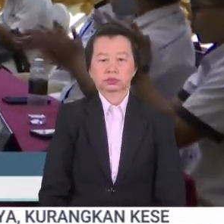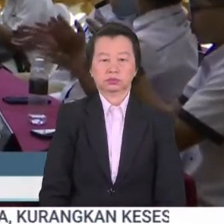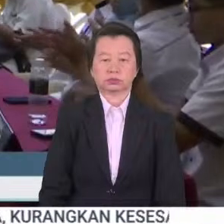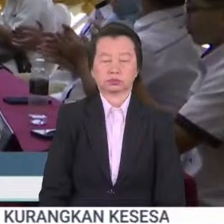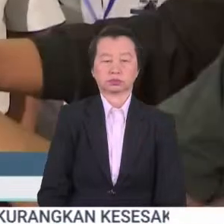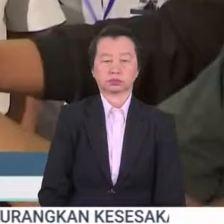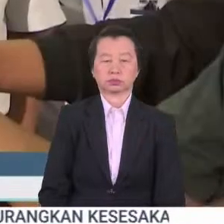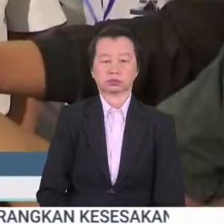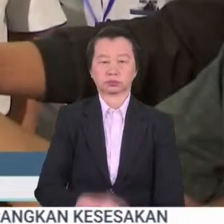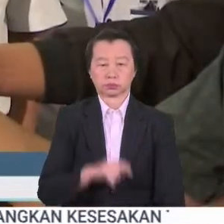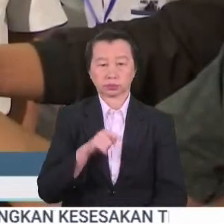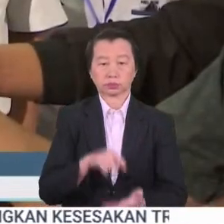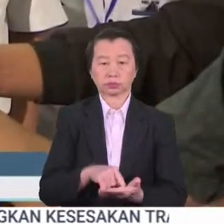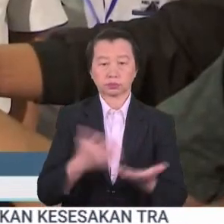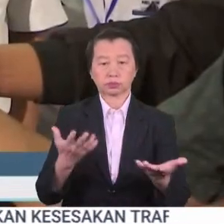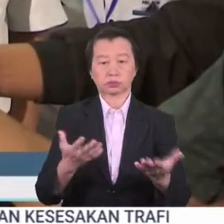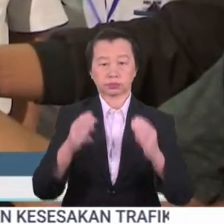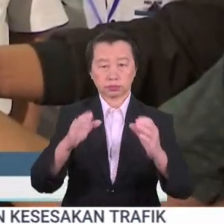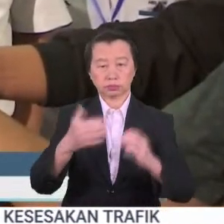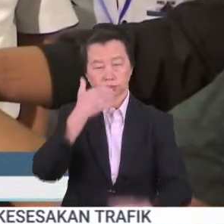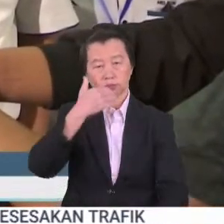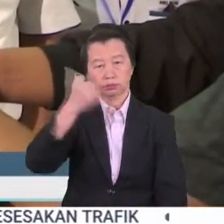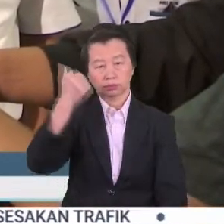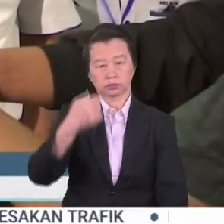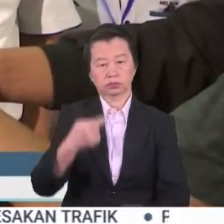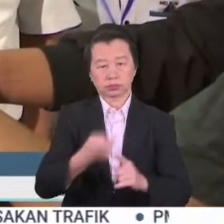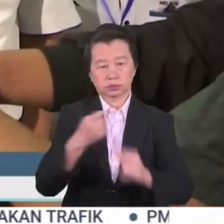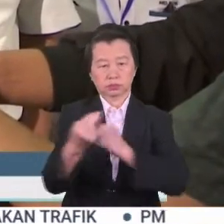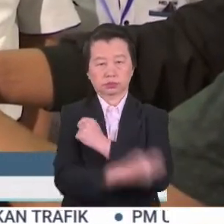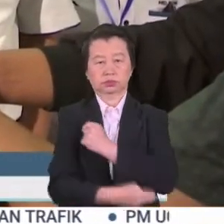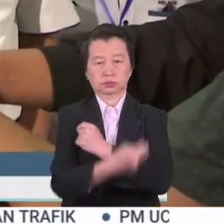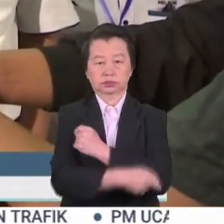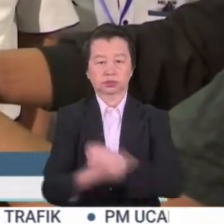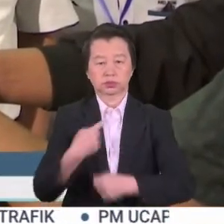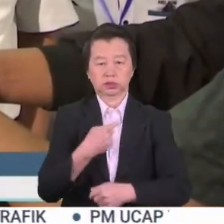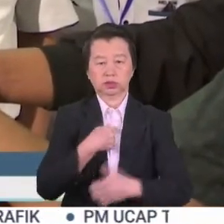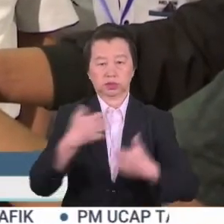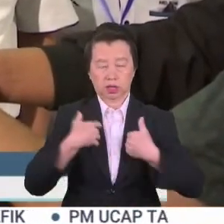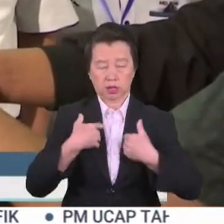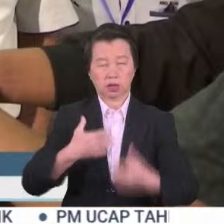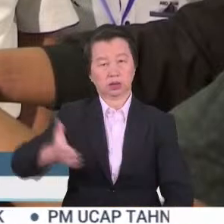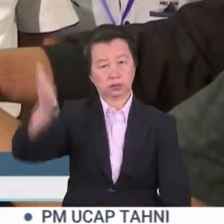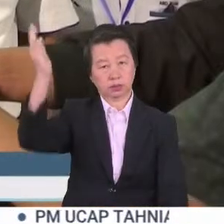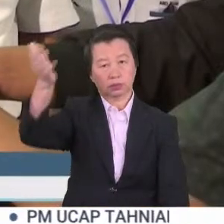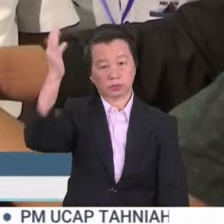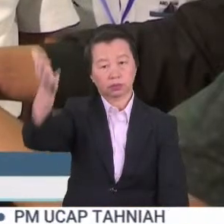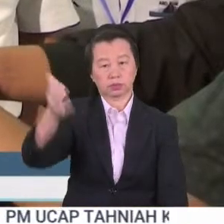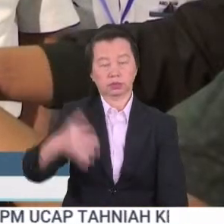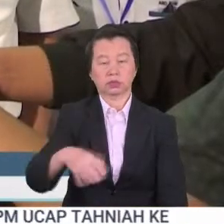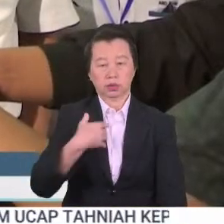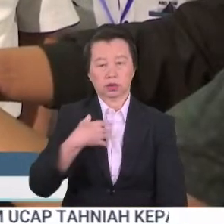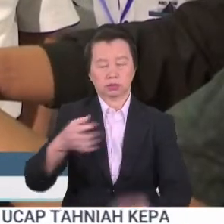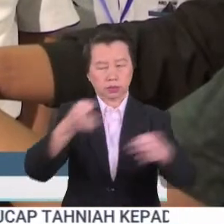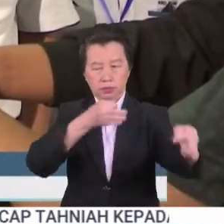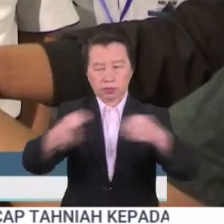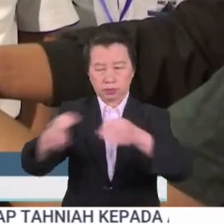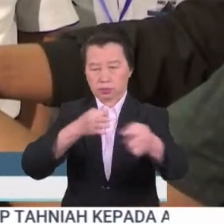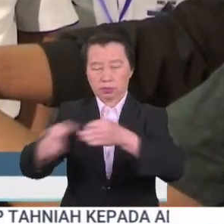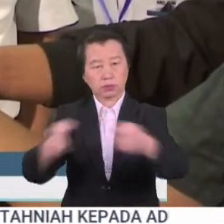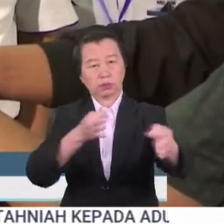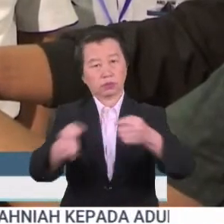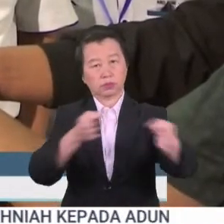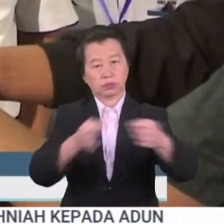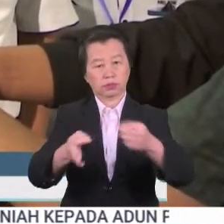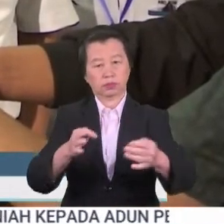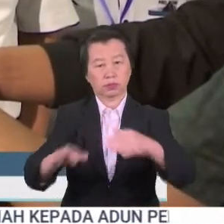inilah langkah yang terbaik di mana dari negeri ke negeri kita akan adakan convvension dan beri penerangan kepada